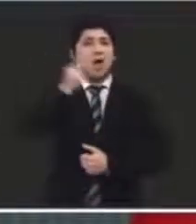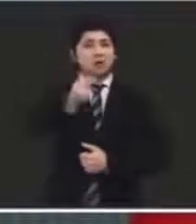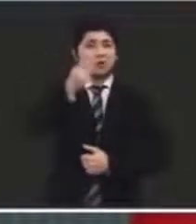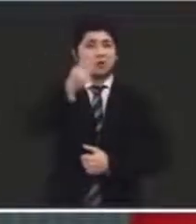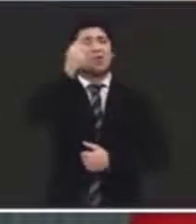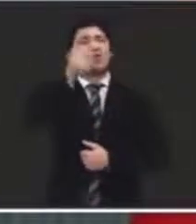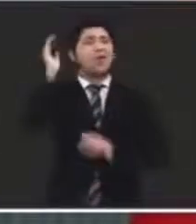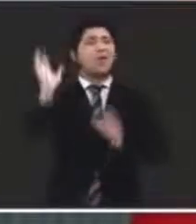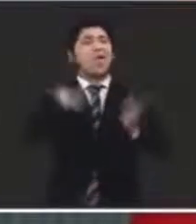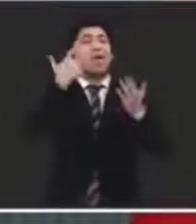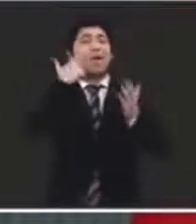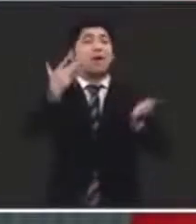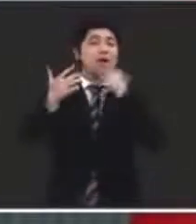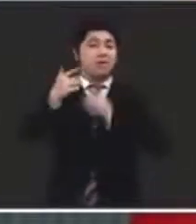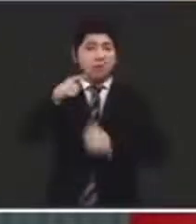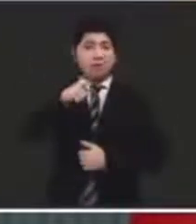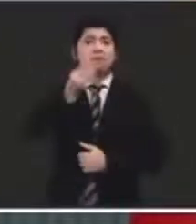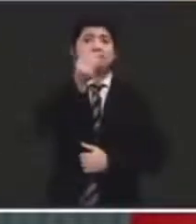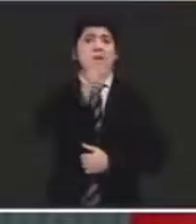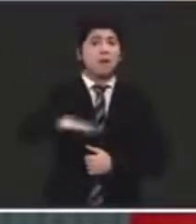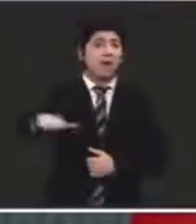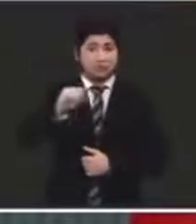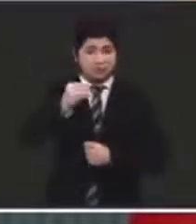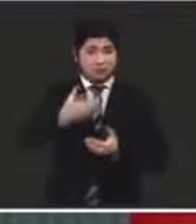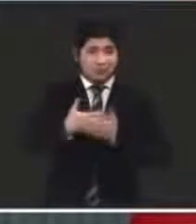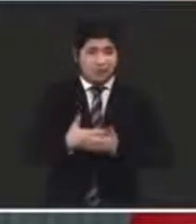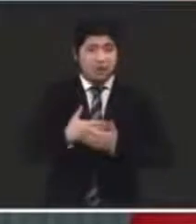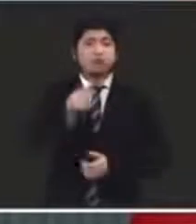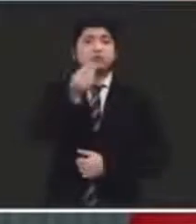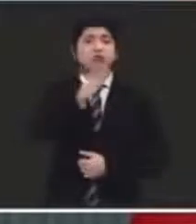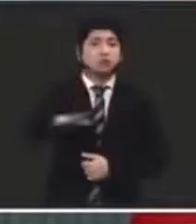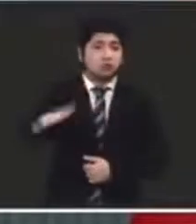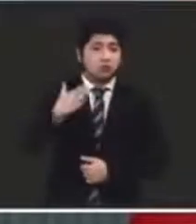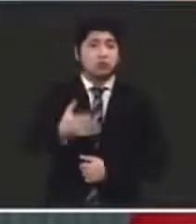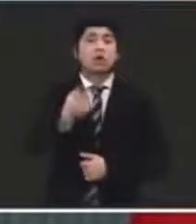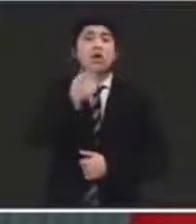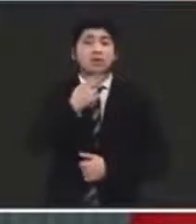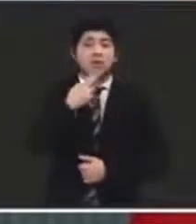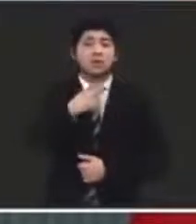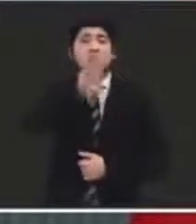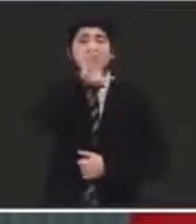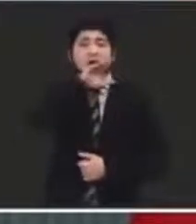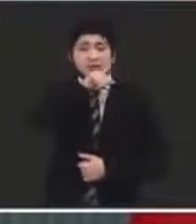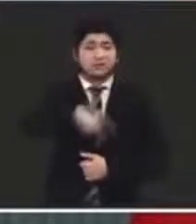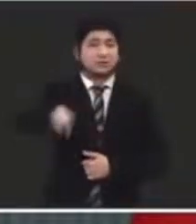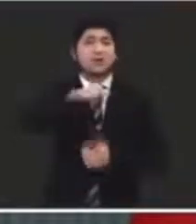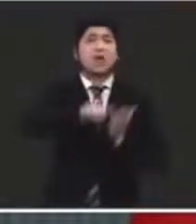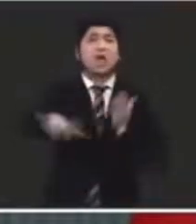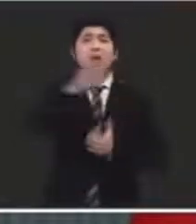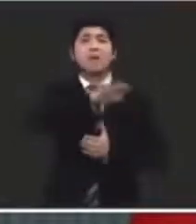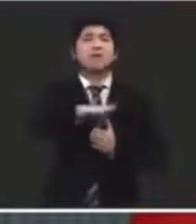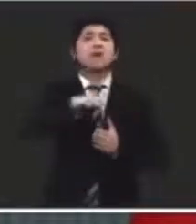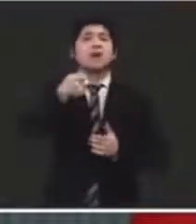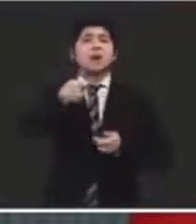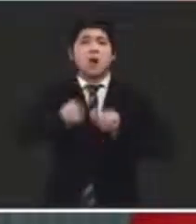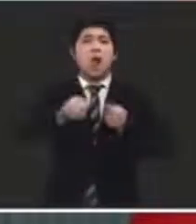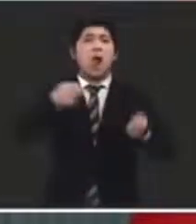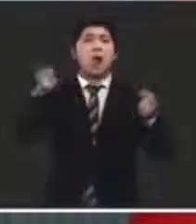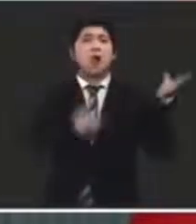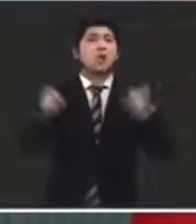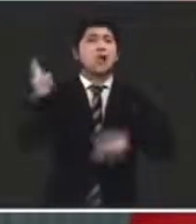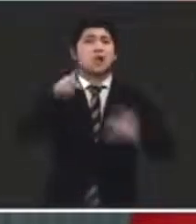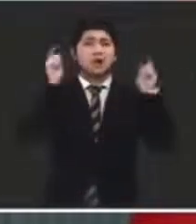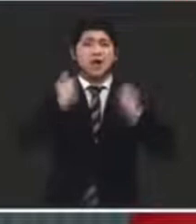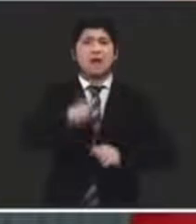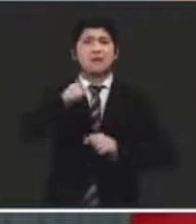çalışıp bebekleri çocukları kadınları ve yaşlıları hunharca öldürdü